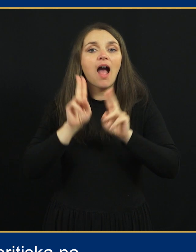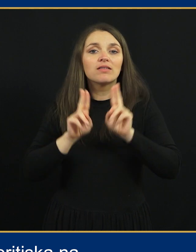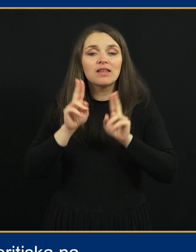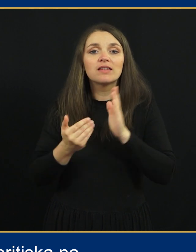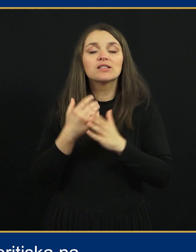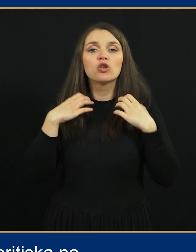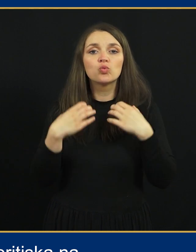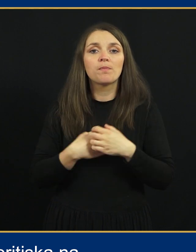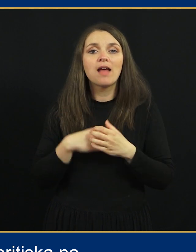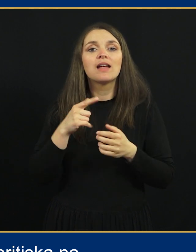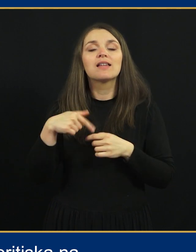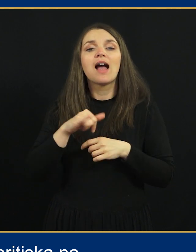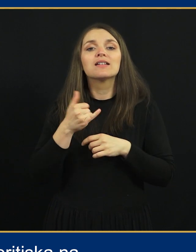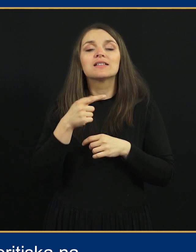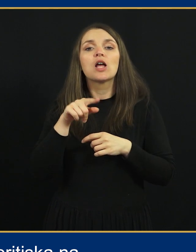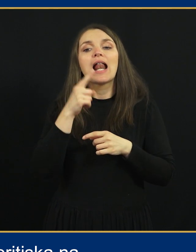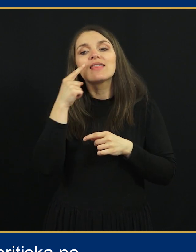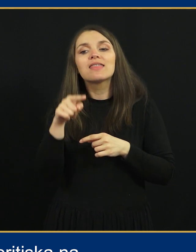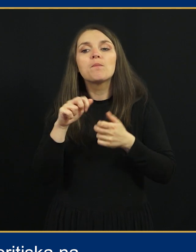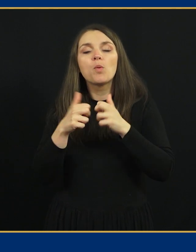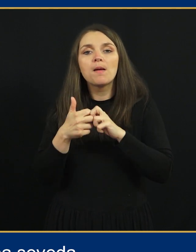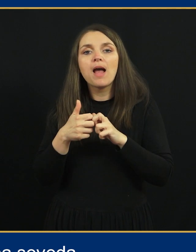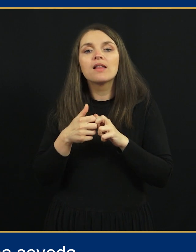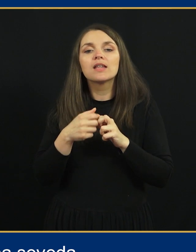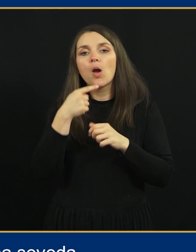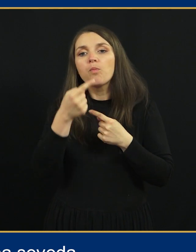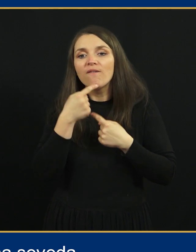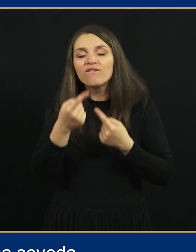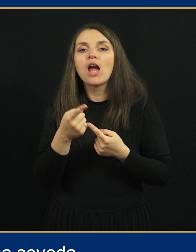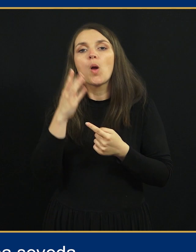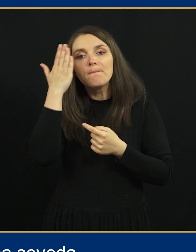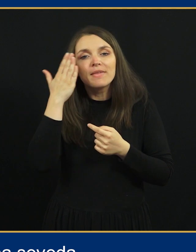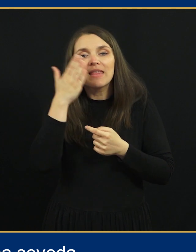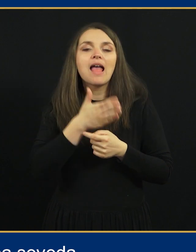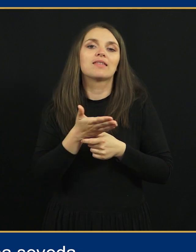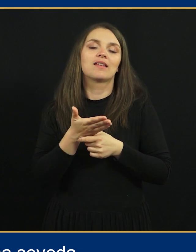kandidate župane, da se do te problematike opredeljujejo